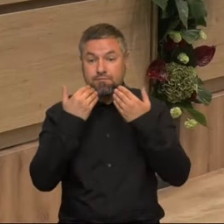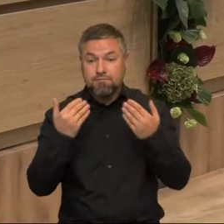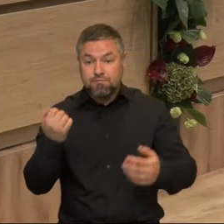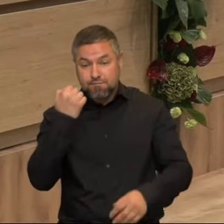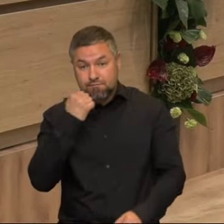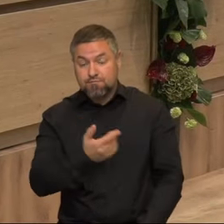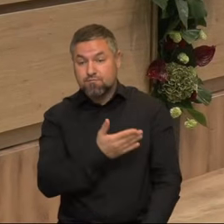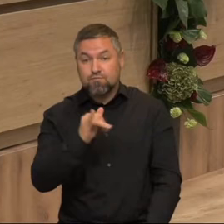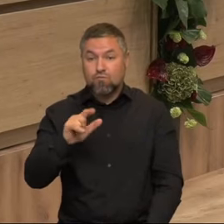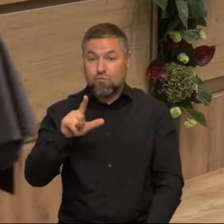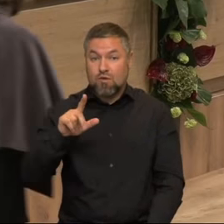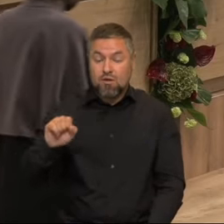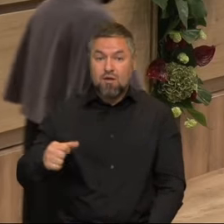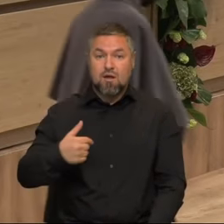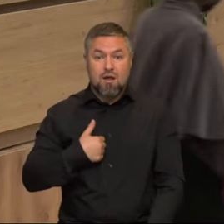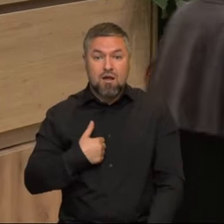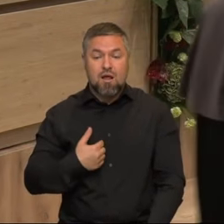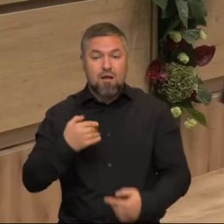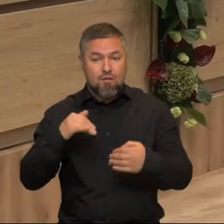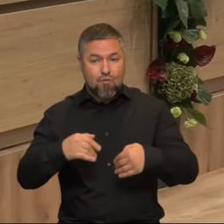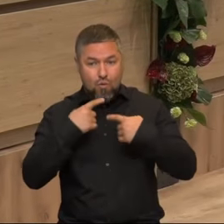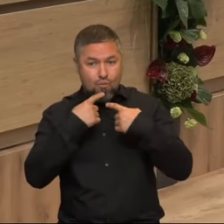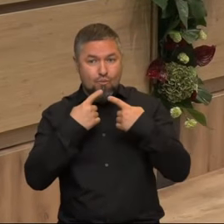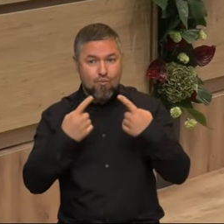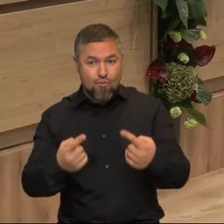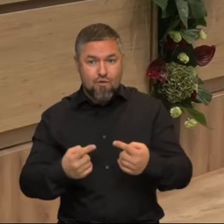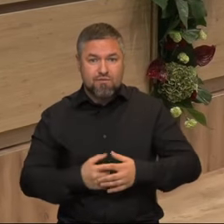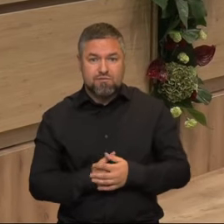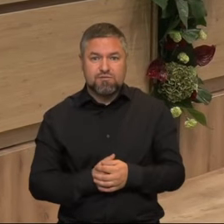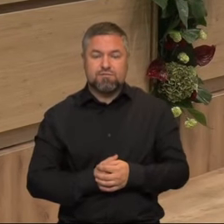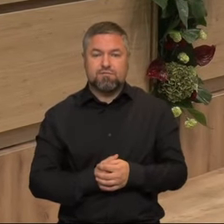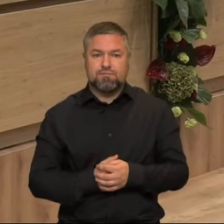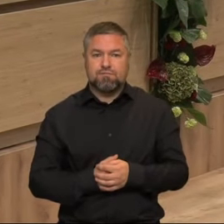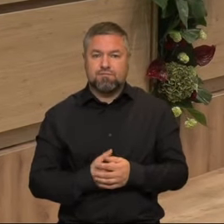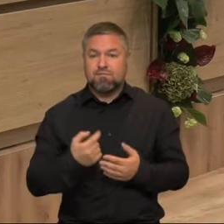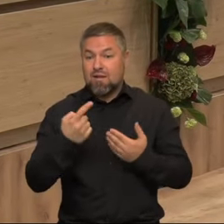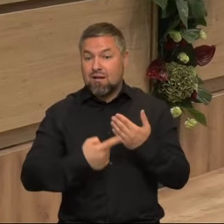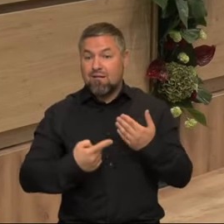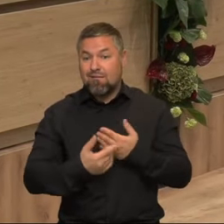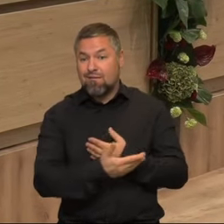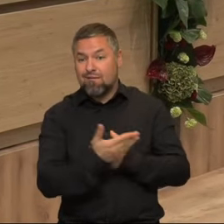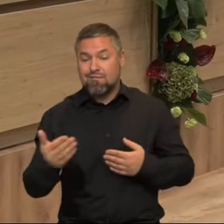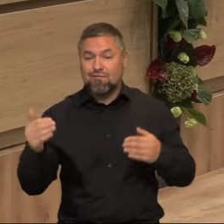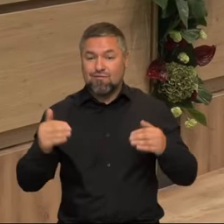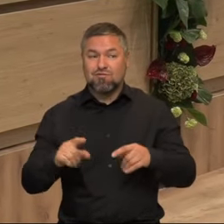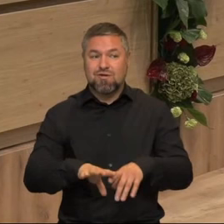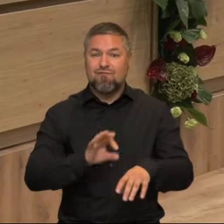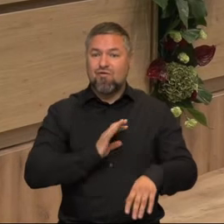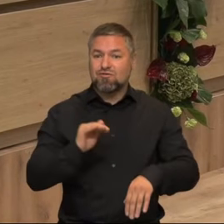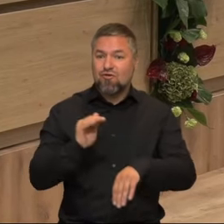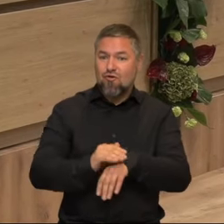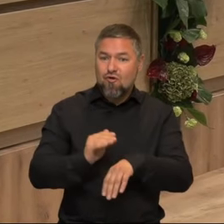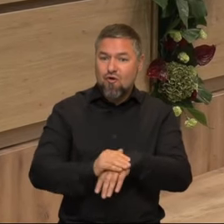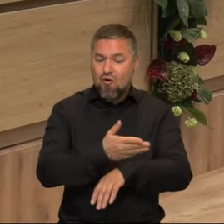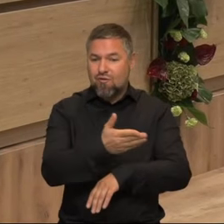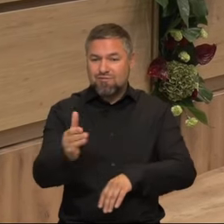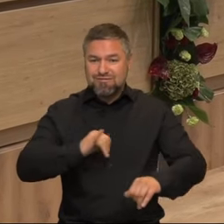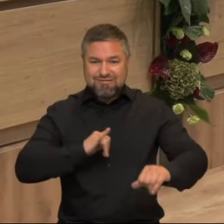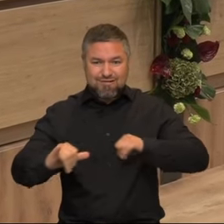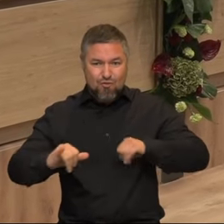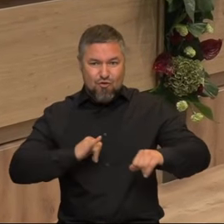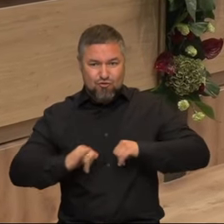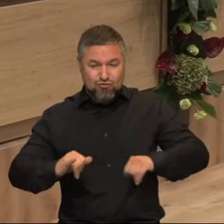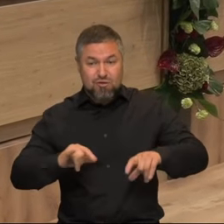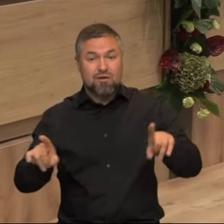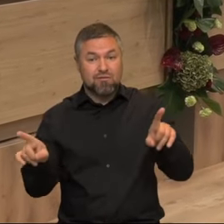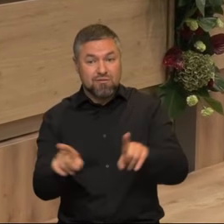Bardzo dziękuję pani Julio. Ja mogę zadeklarować, że liczyć możecie zarówno na waszych kolegów, koleżanki z samorządu